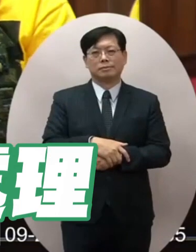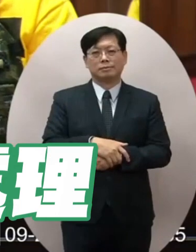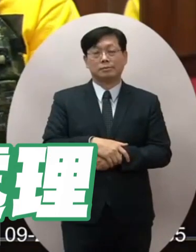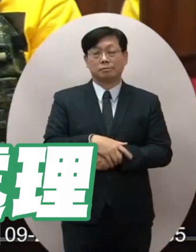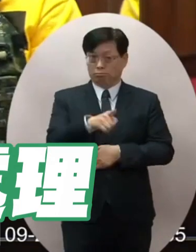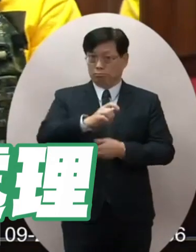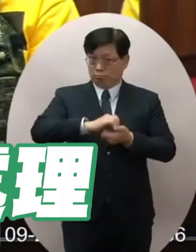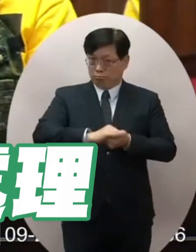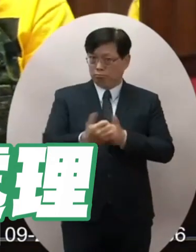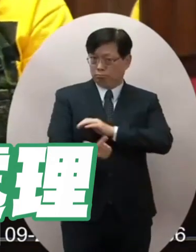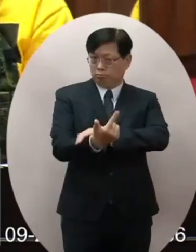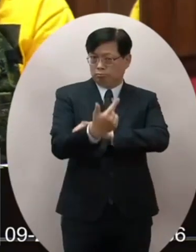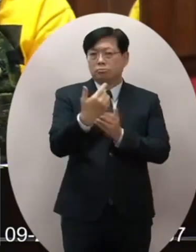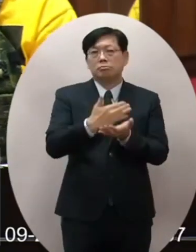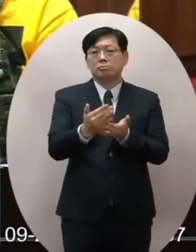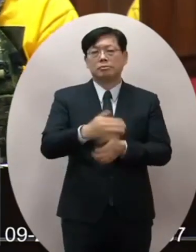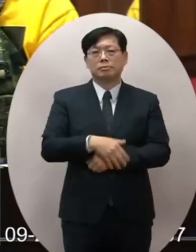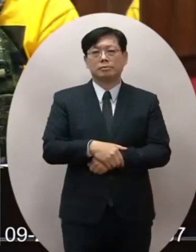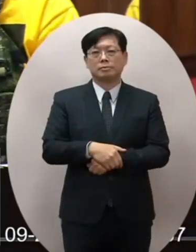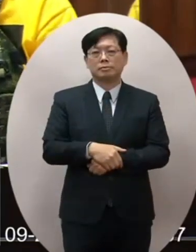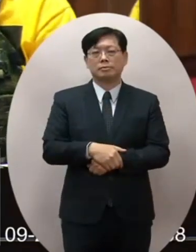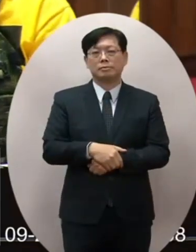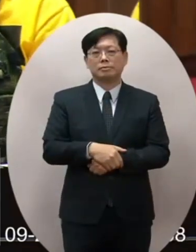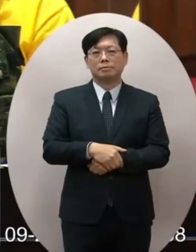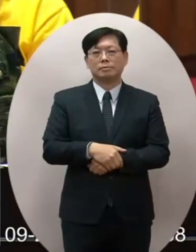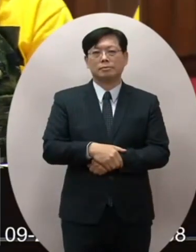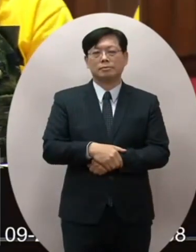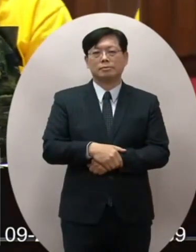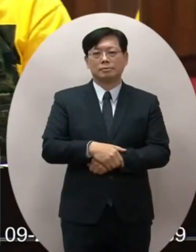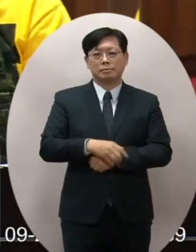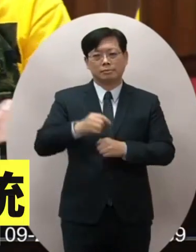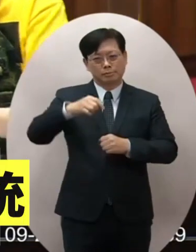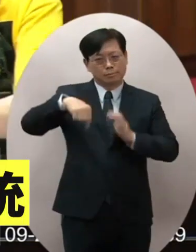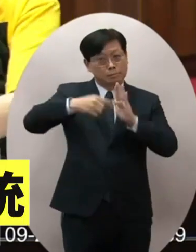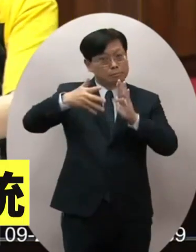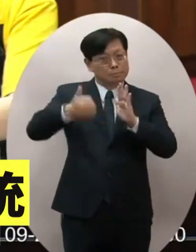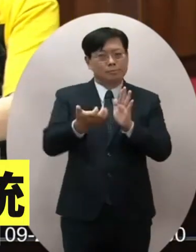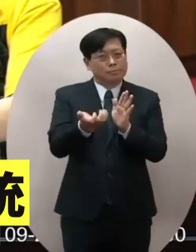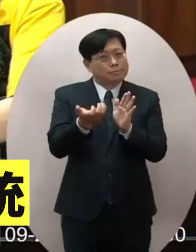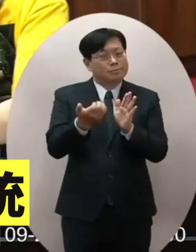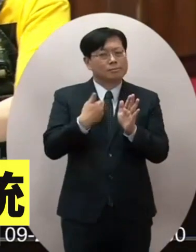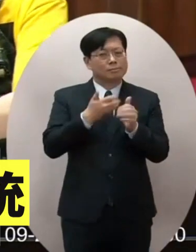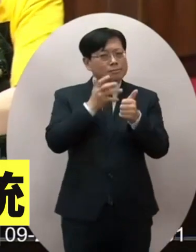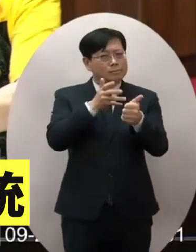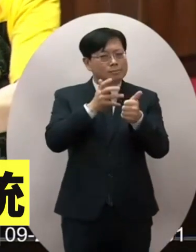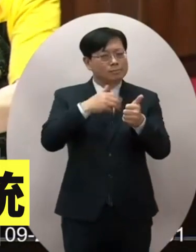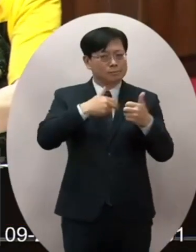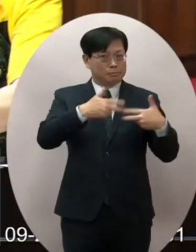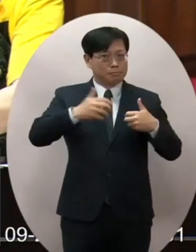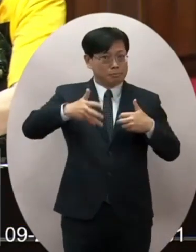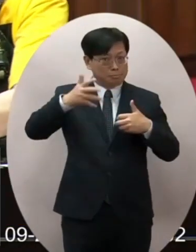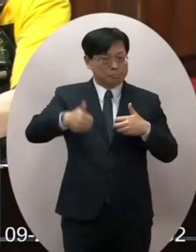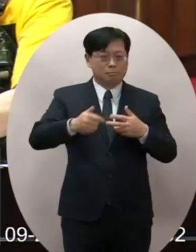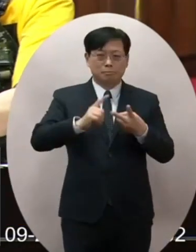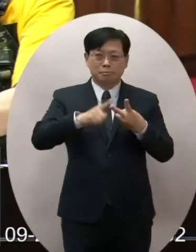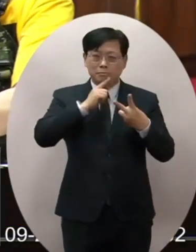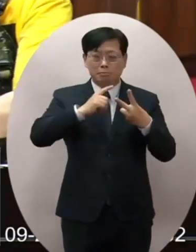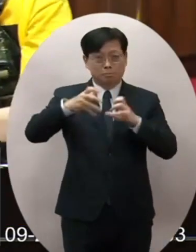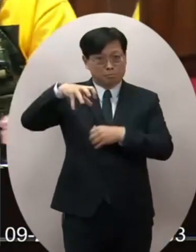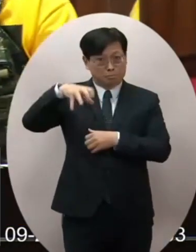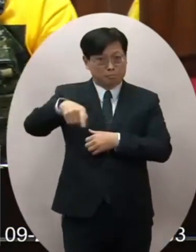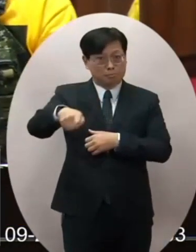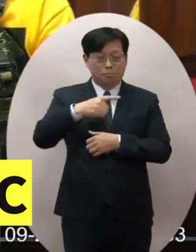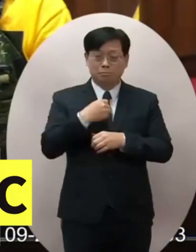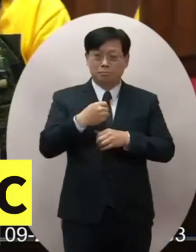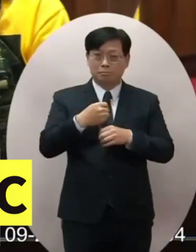你一定要赶快去处理。所以， 好，院长，就是说，我要请问蔡英文总统或者是总统府